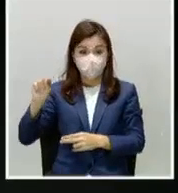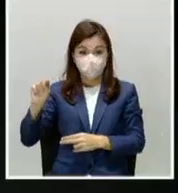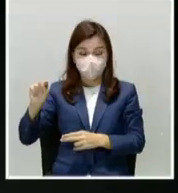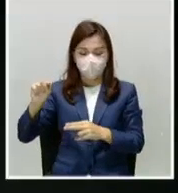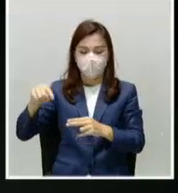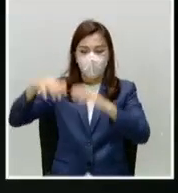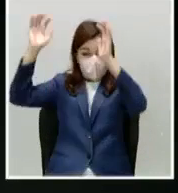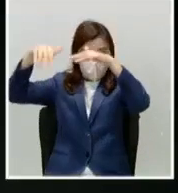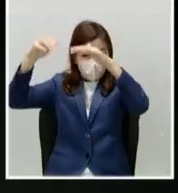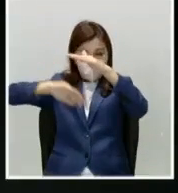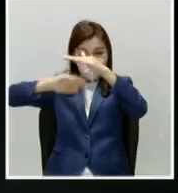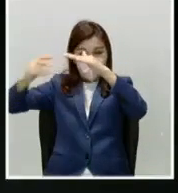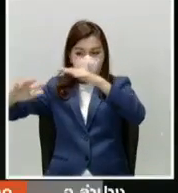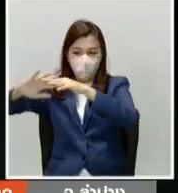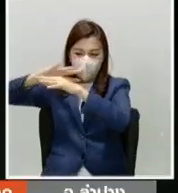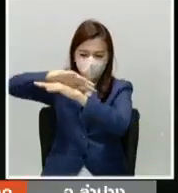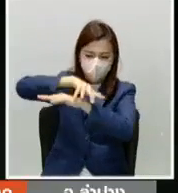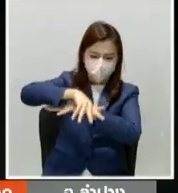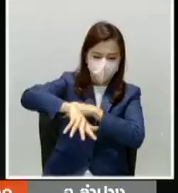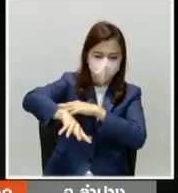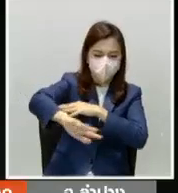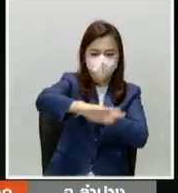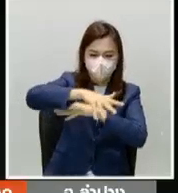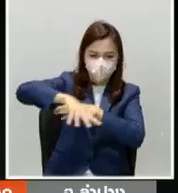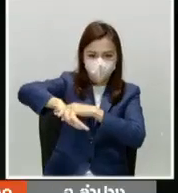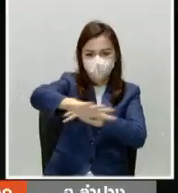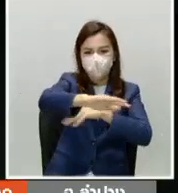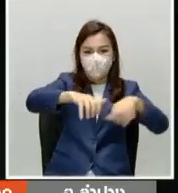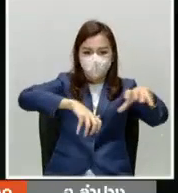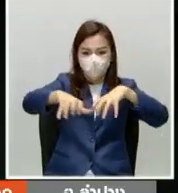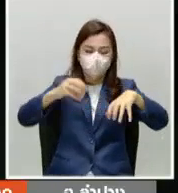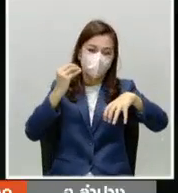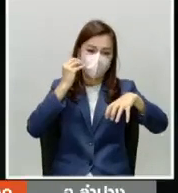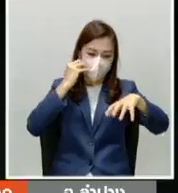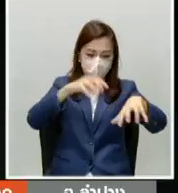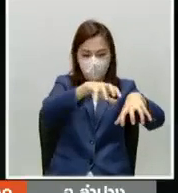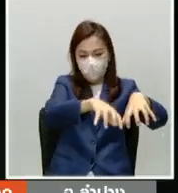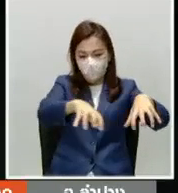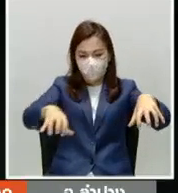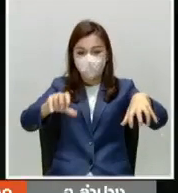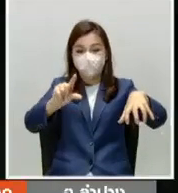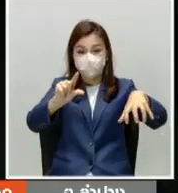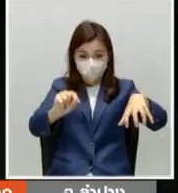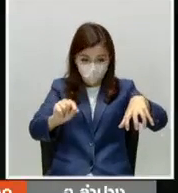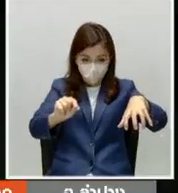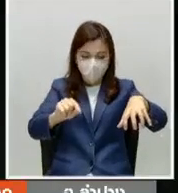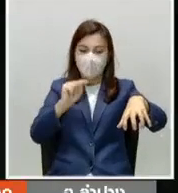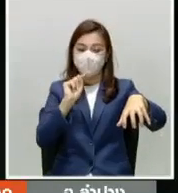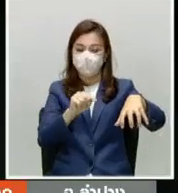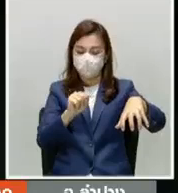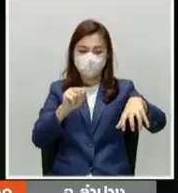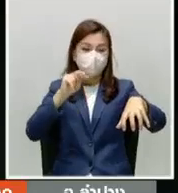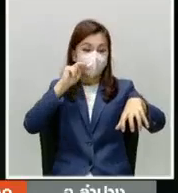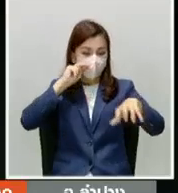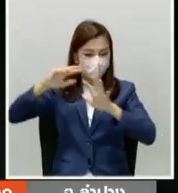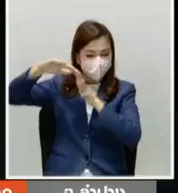ามลำห้วยแม่หีดทะลักเข้าท่วมบ้านเรือน20หลังคาเรือนค่ะในพื้นที่บ้านแม่หีดตำบลวังแก้วอำเภอวังเหนือเป็นพื้นที่ต